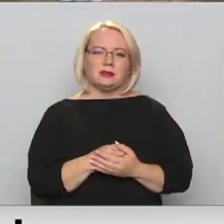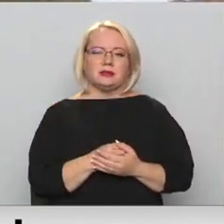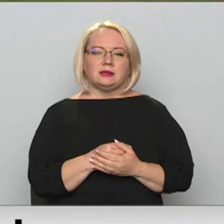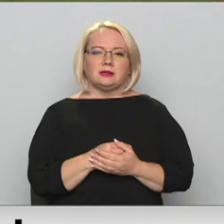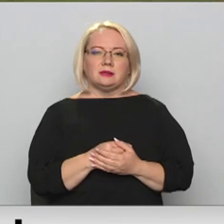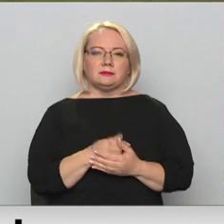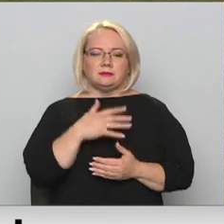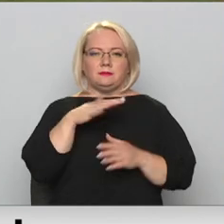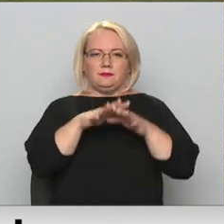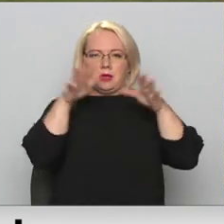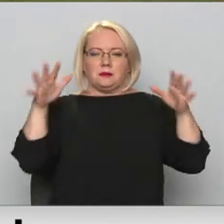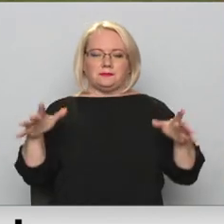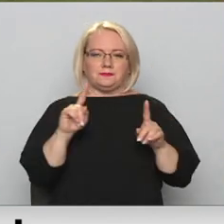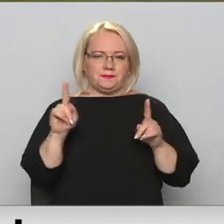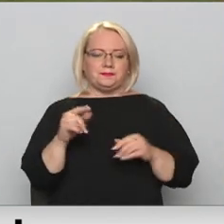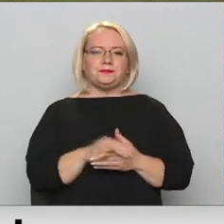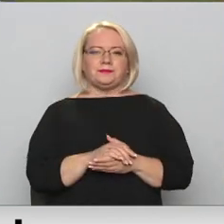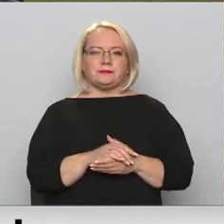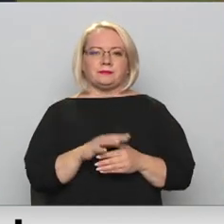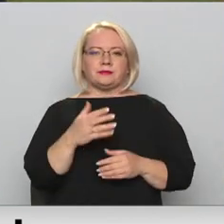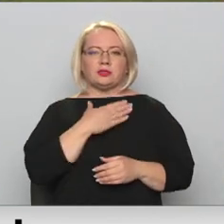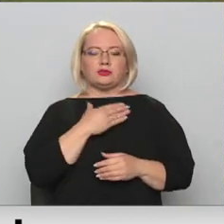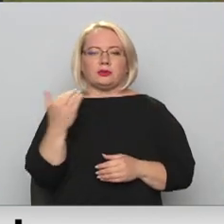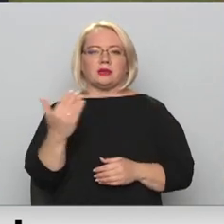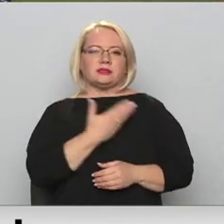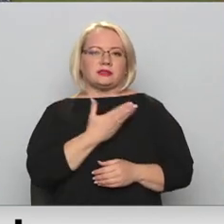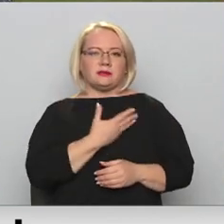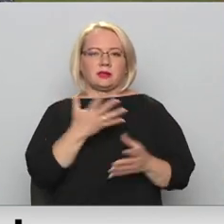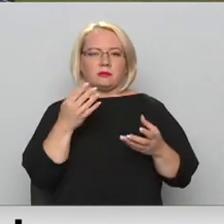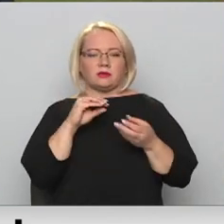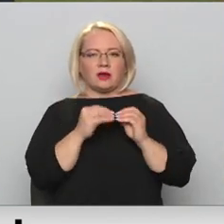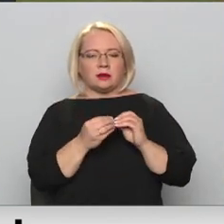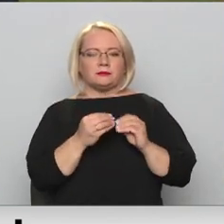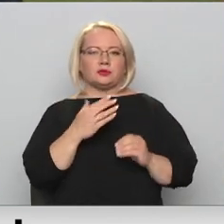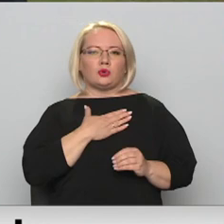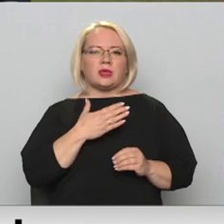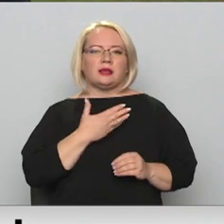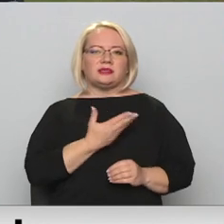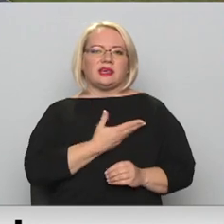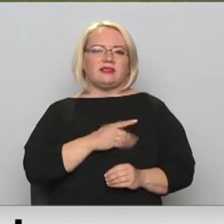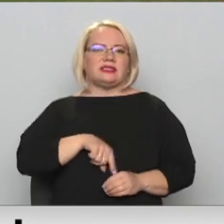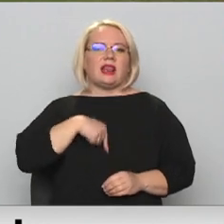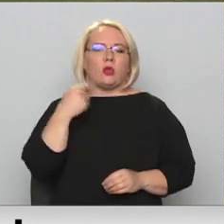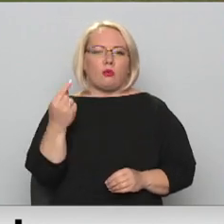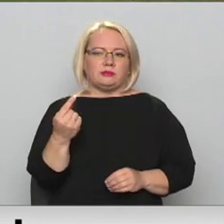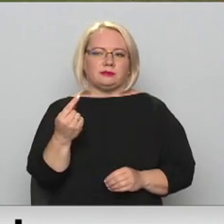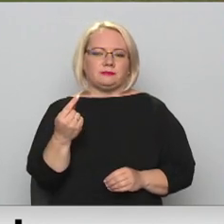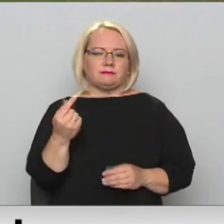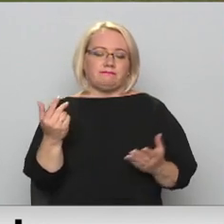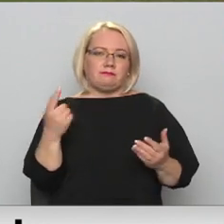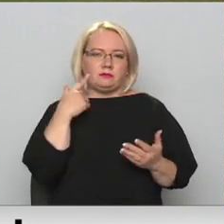tā kā, daudzumi ir lieli. Ņemot suņa dzīve, es domāju, suņa dzīves ilgumu, es domāju,